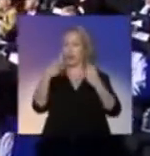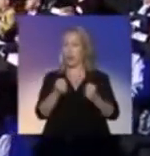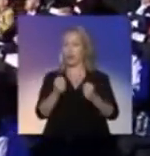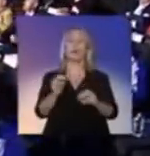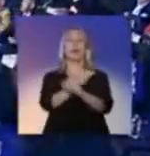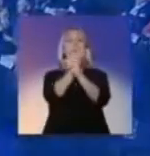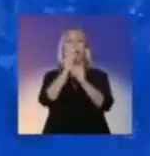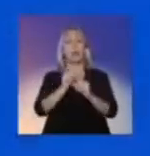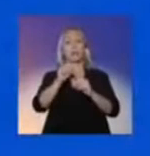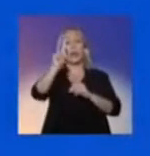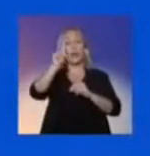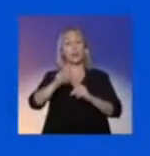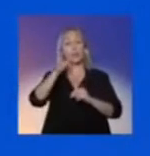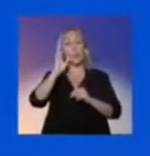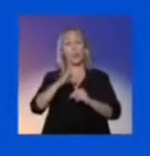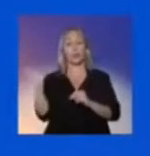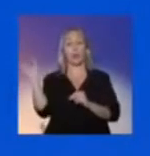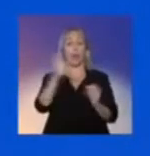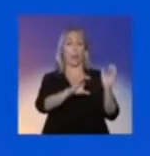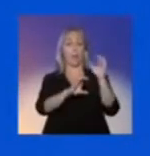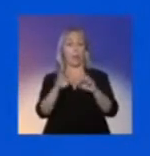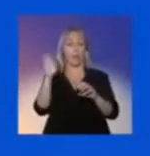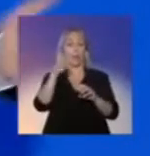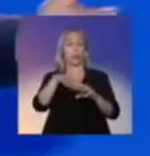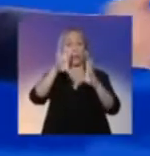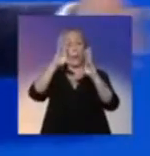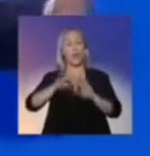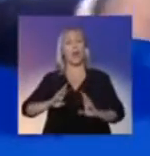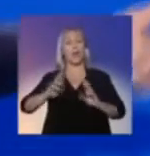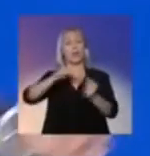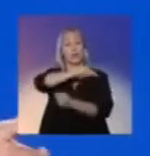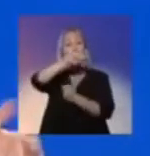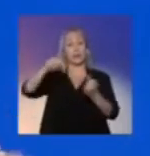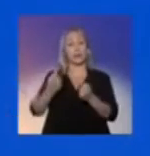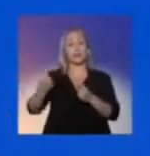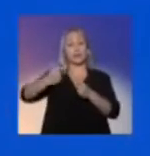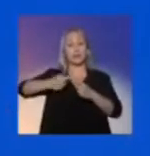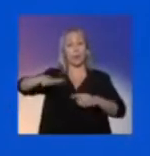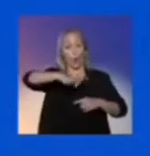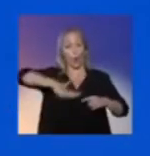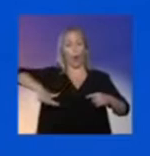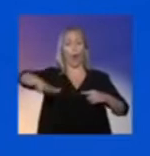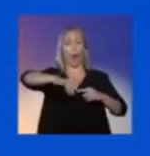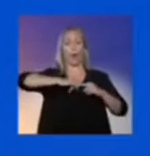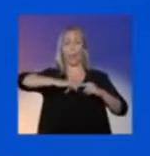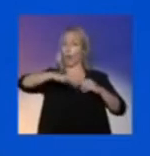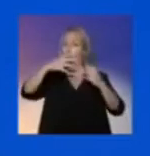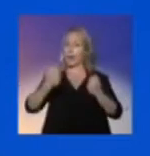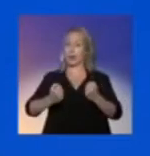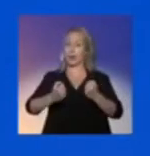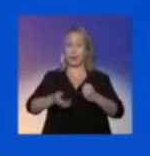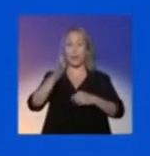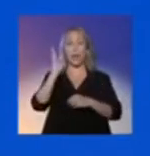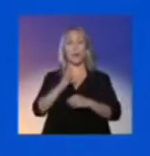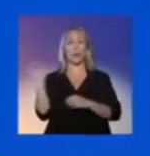προσελκύσει ενδεχομένως μεγάλες επενδύσεις ανανεώσιμων πηγών. Έχει και μεγάλες εκτάσεις επίσης, οι οποίες είναι ανεκμετάλλευτες. Θα μπορούσε να